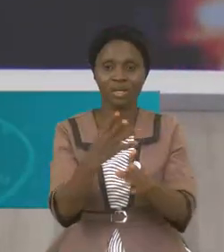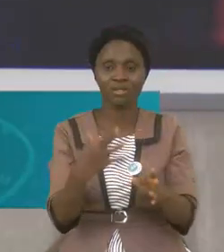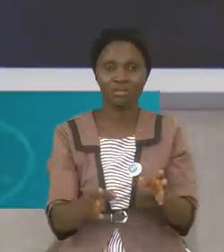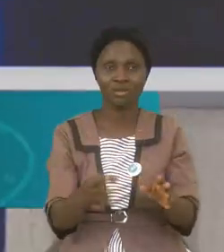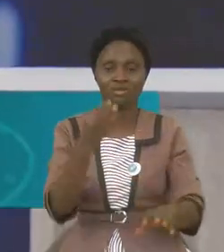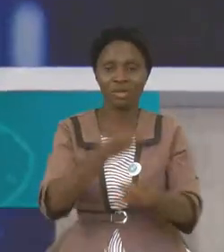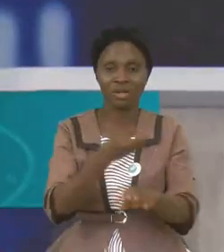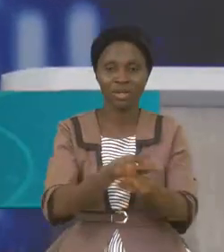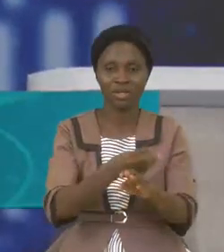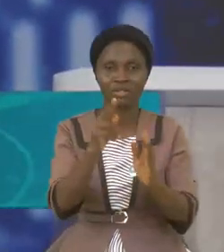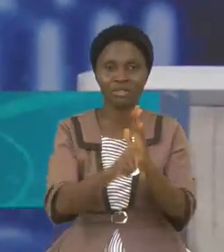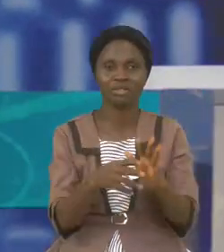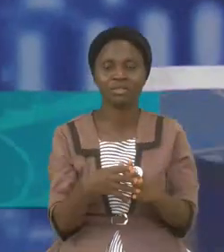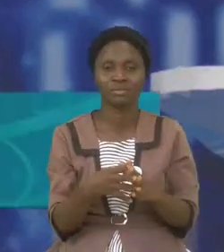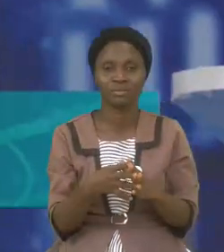particulière.